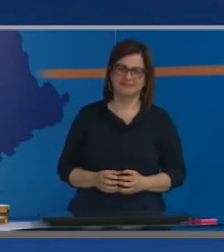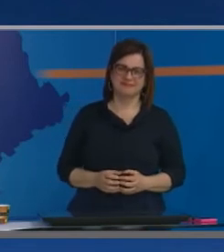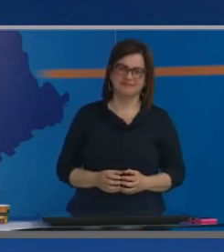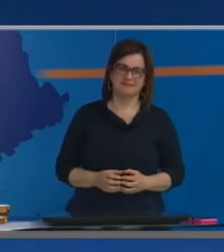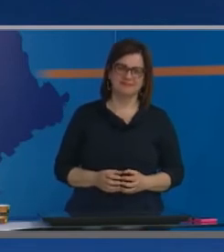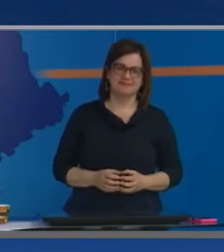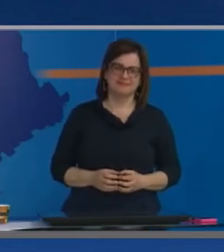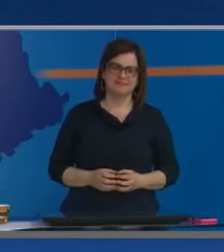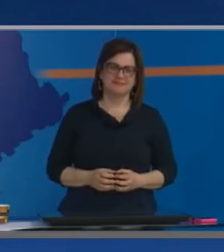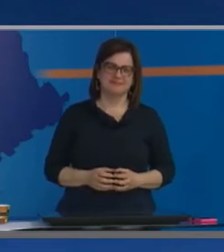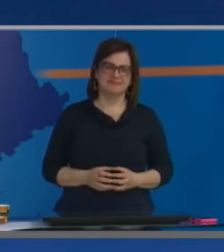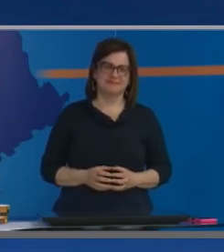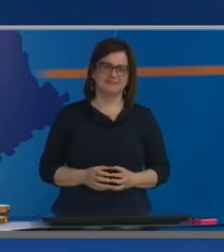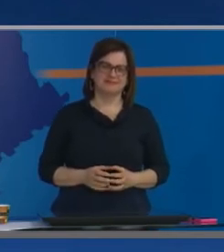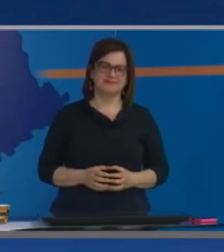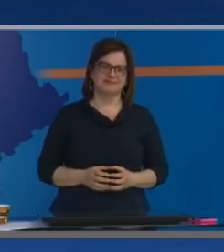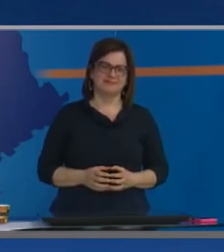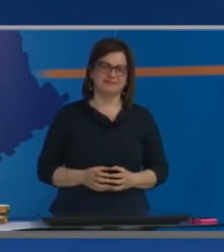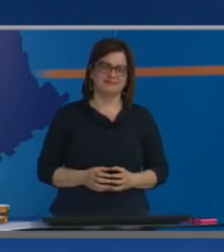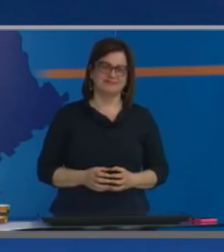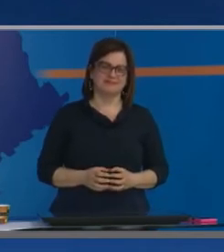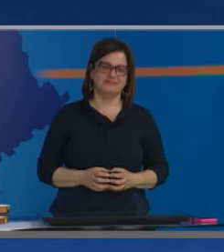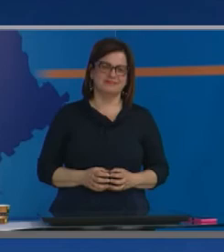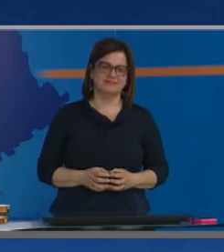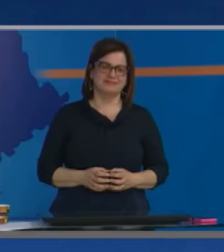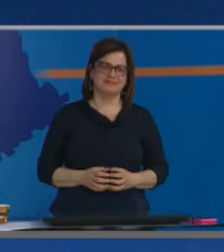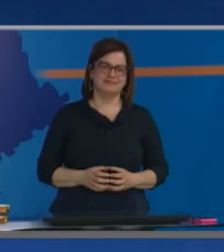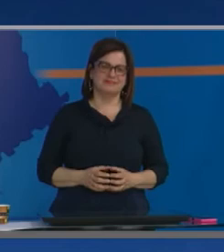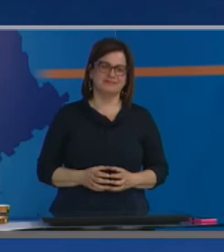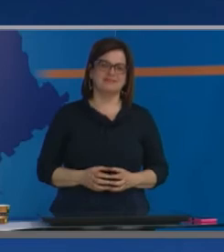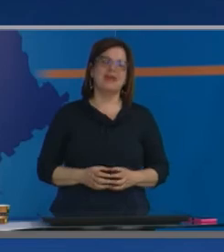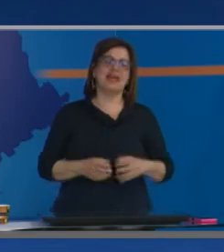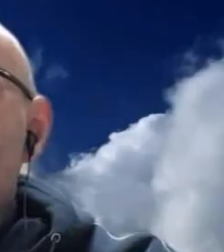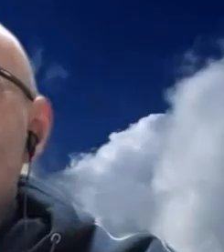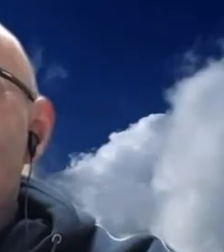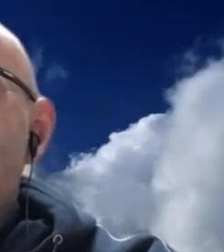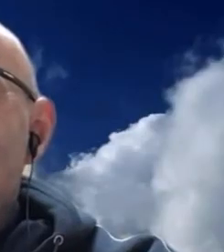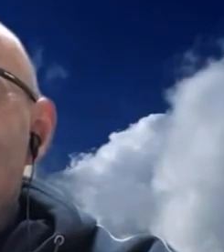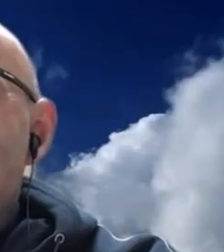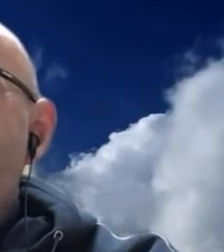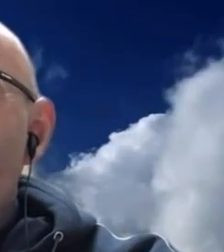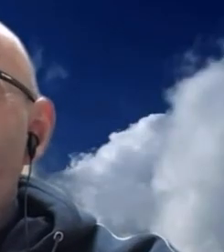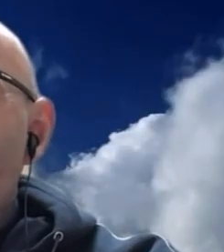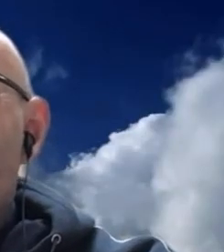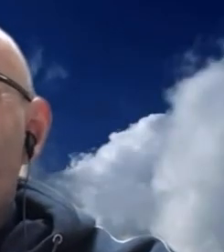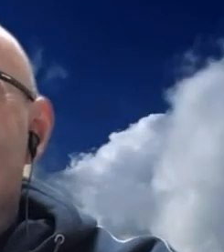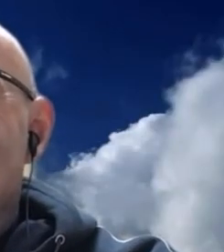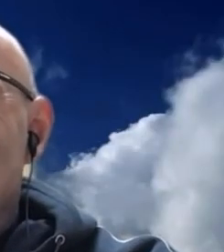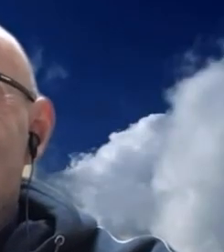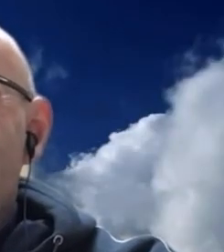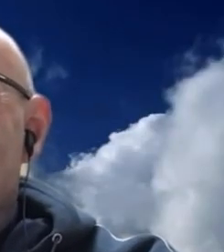limite qualche rovescio temporalesco, ma veramente, ripeto, il rischio è molto molto basso. Beh, quindi insomma, sarebbe più